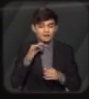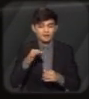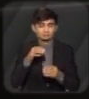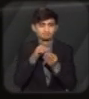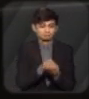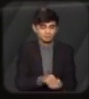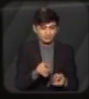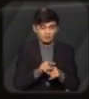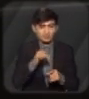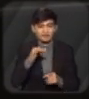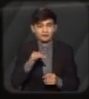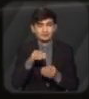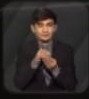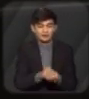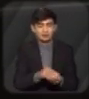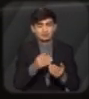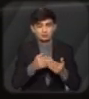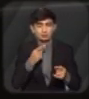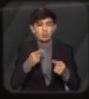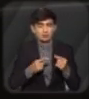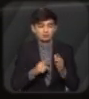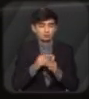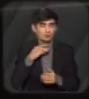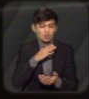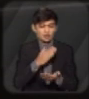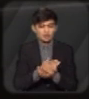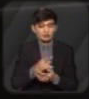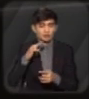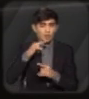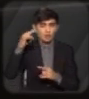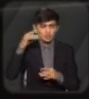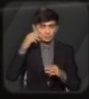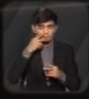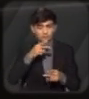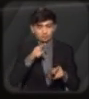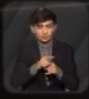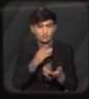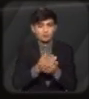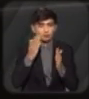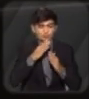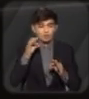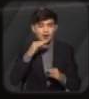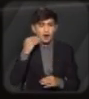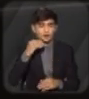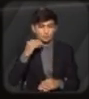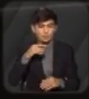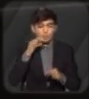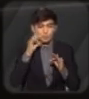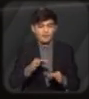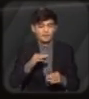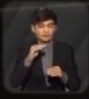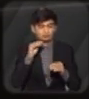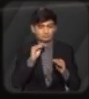погребение. Насчет погребения много спорных моментов сейчас. С высоты самолета видно, что мусульманские могилы у нас в Актобе стоят неправильно,